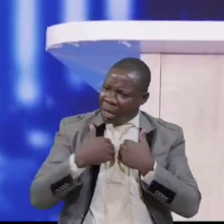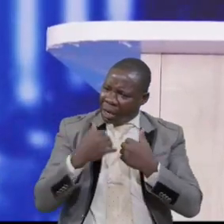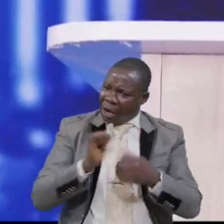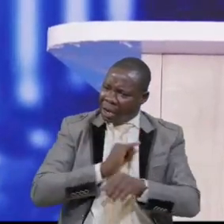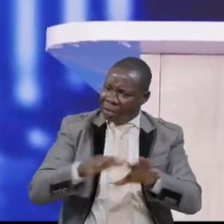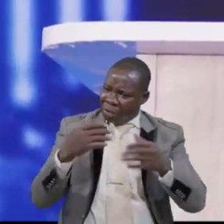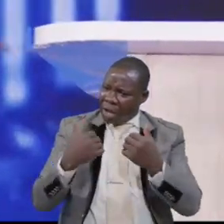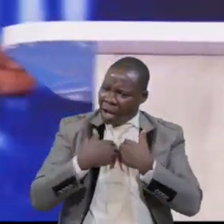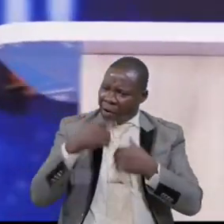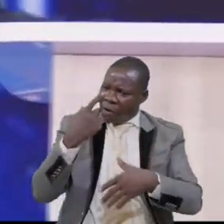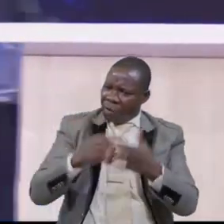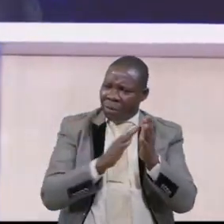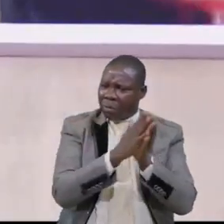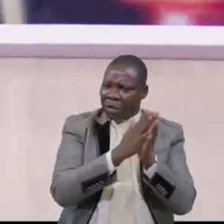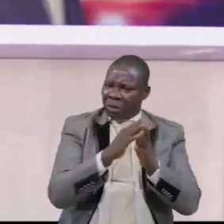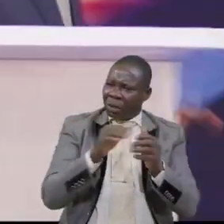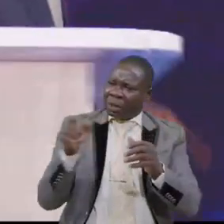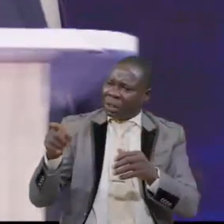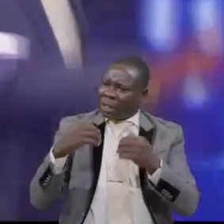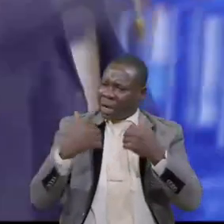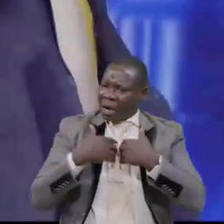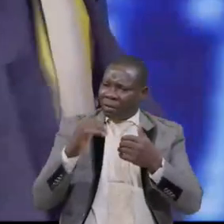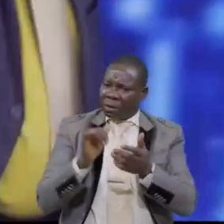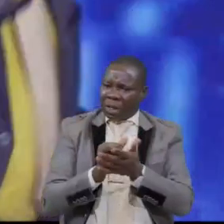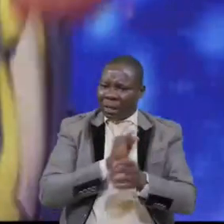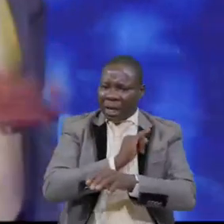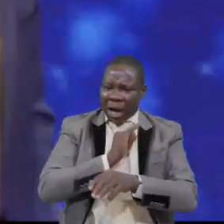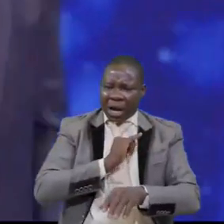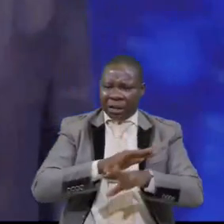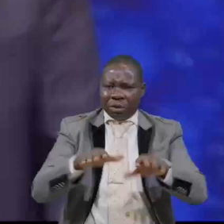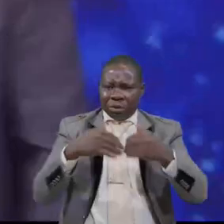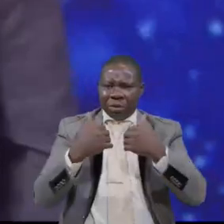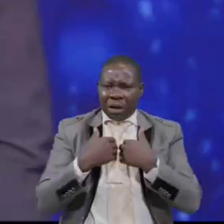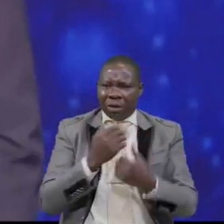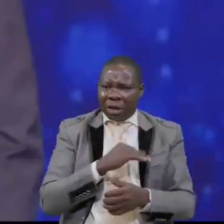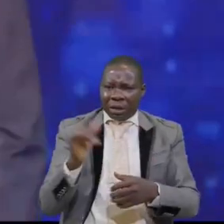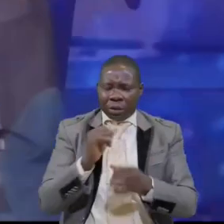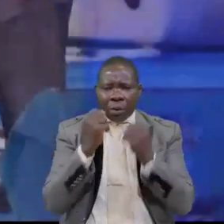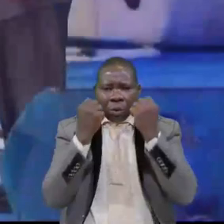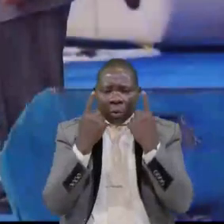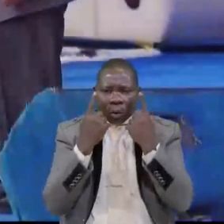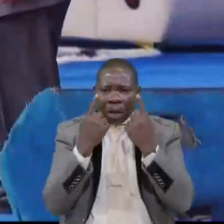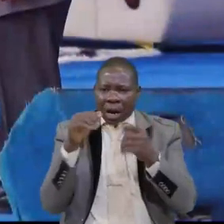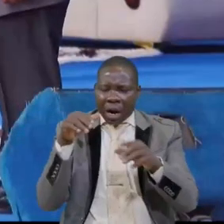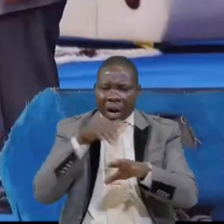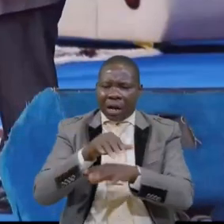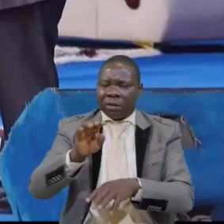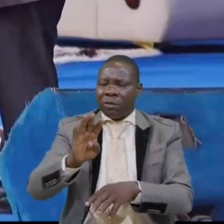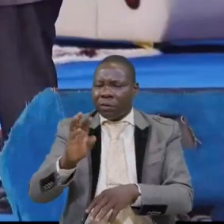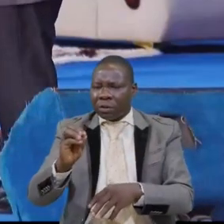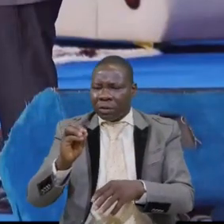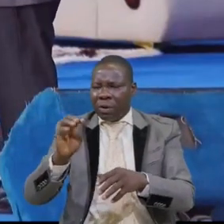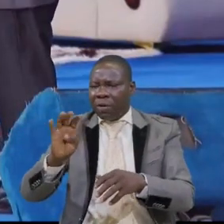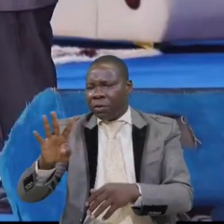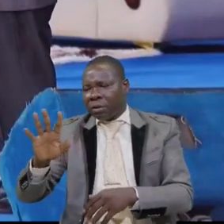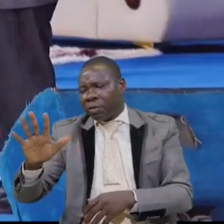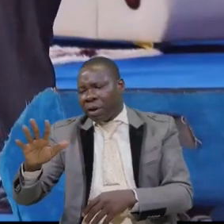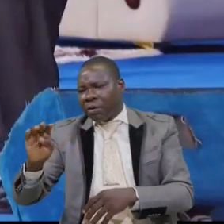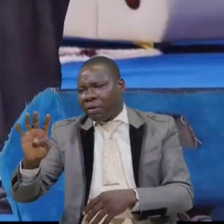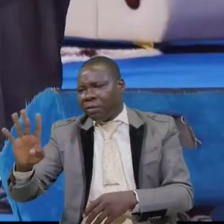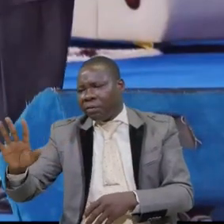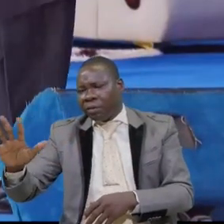Quelle est la passion qu'il a et que je n'ai pas? Et il se réveille à 40 ans, 45 ans, à 50 ans, et